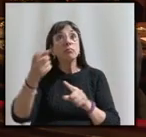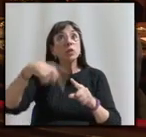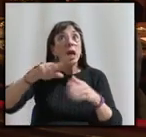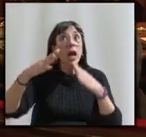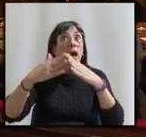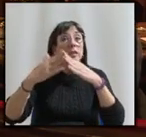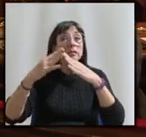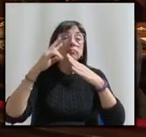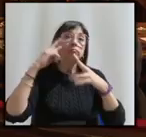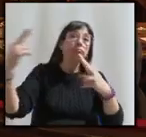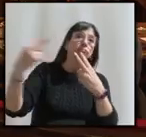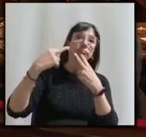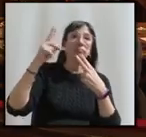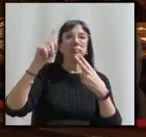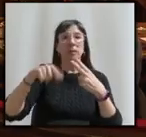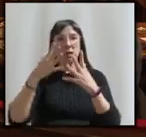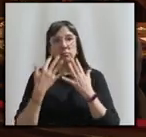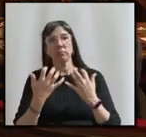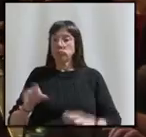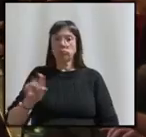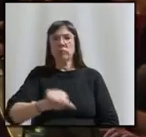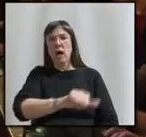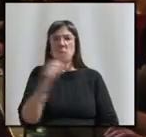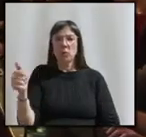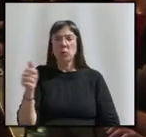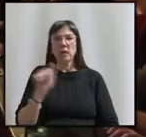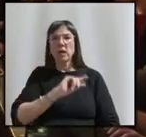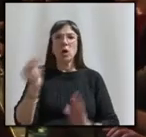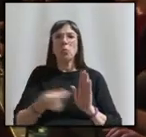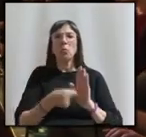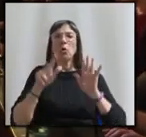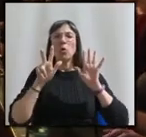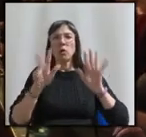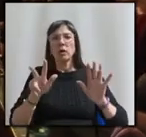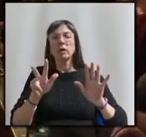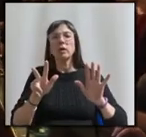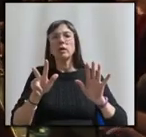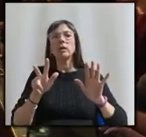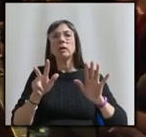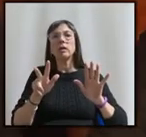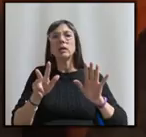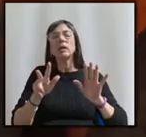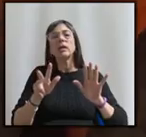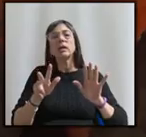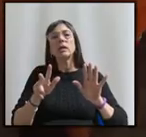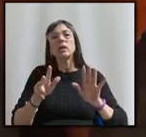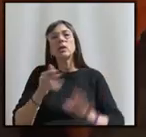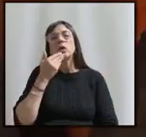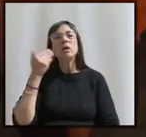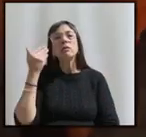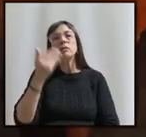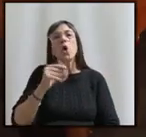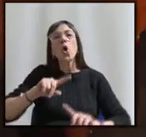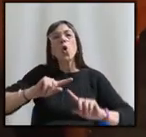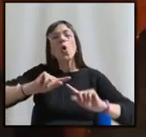aquí al públic assistent també aquí a la casa consistorial. Estem al punt número 8, que és la modificació de l'ICIO sol·licitada pel Consorci Hospitalari de